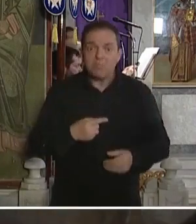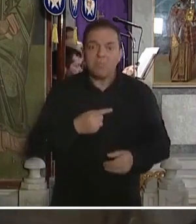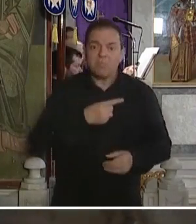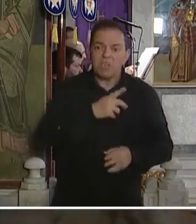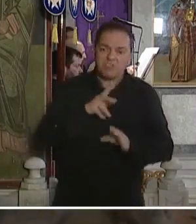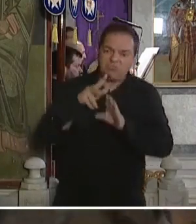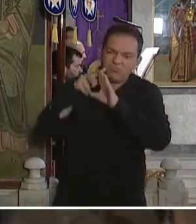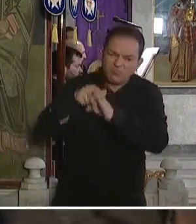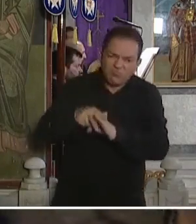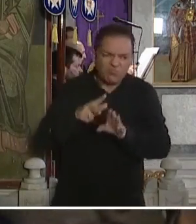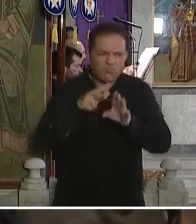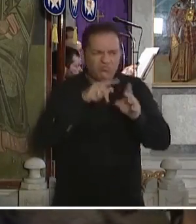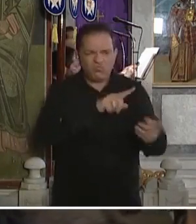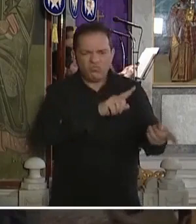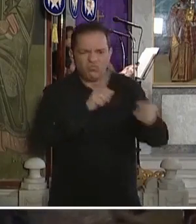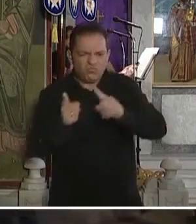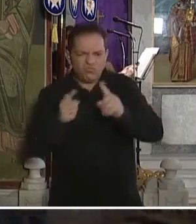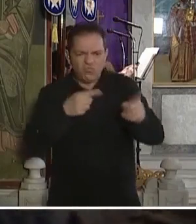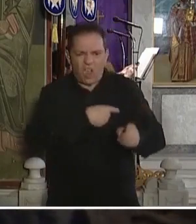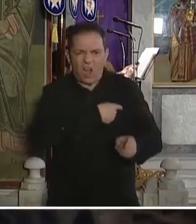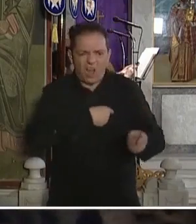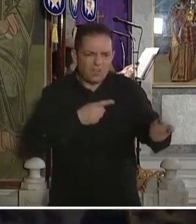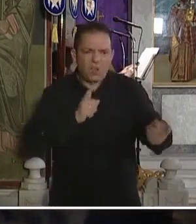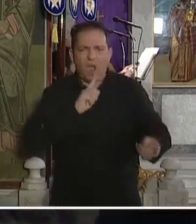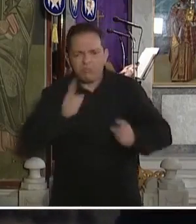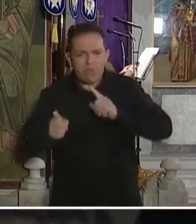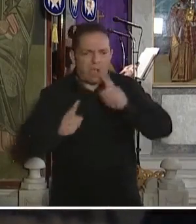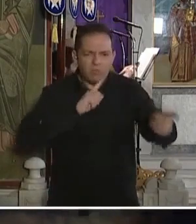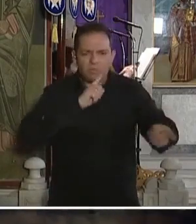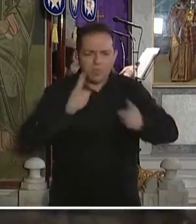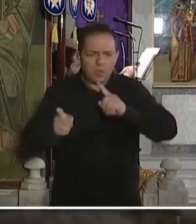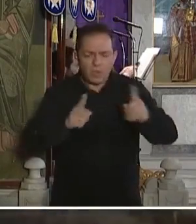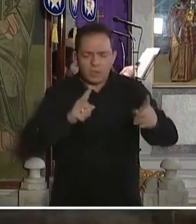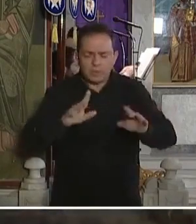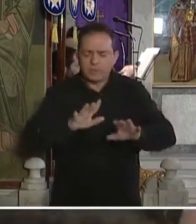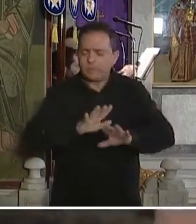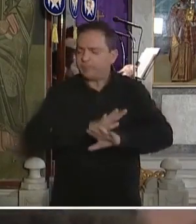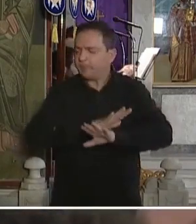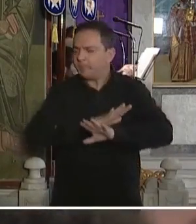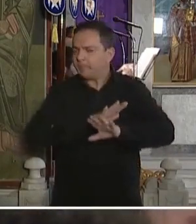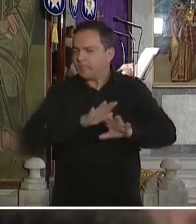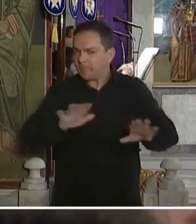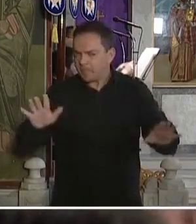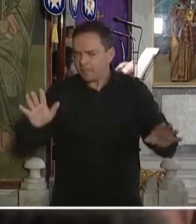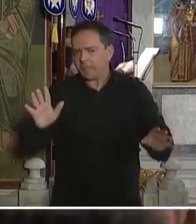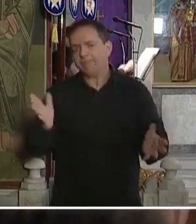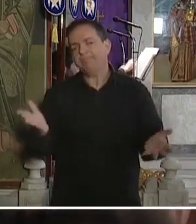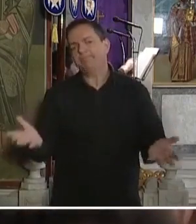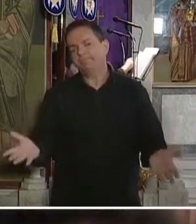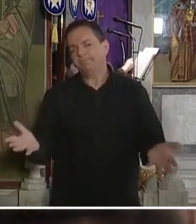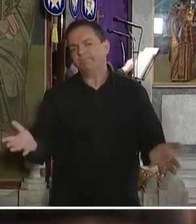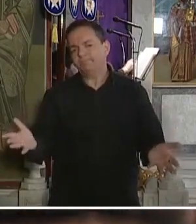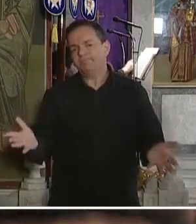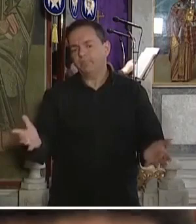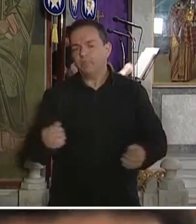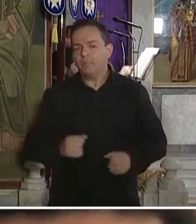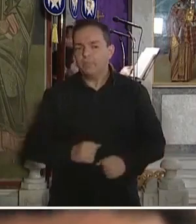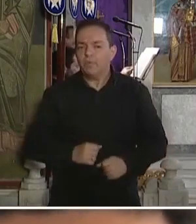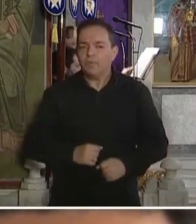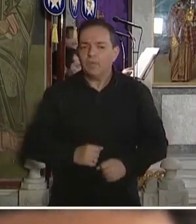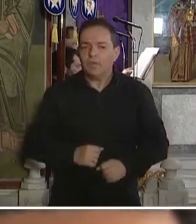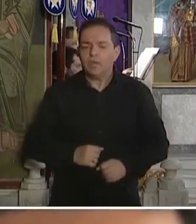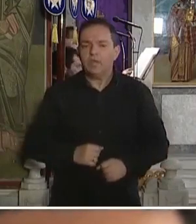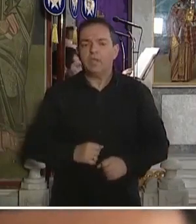νοσηρές φιλοδοξίες, τότε δεν θα καταλαβαίνετε τα μυστήρια. Το πρώτο